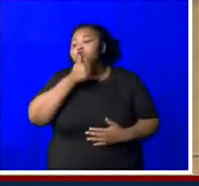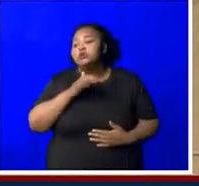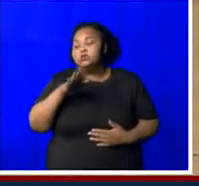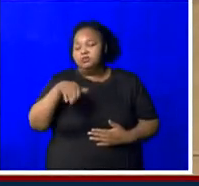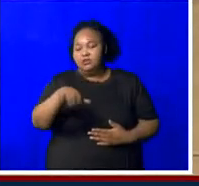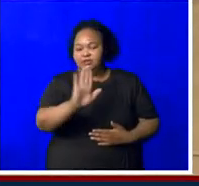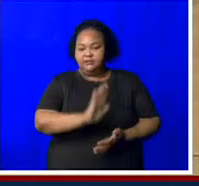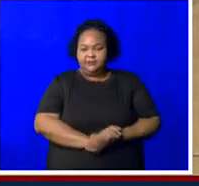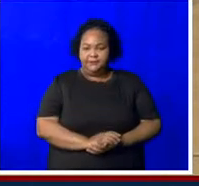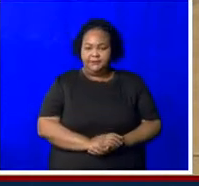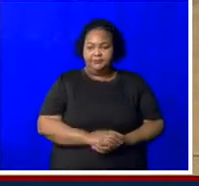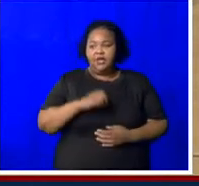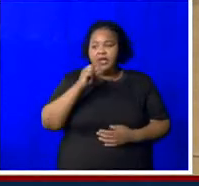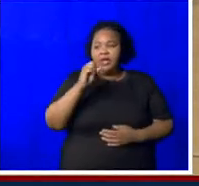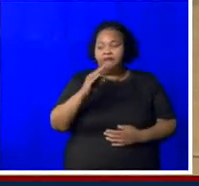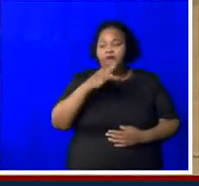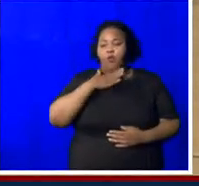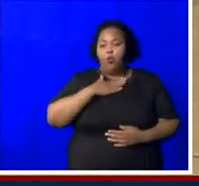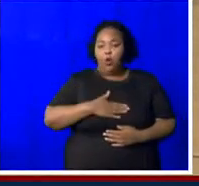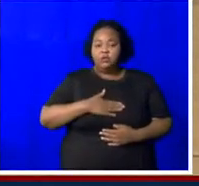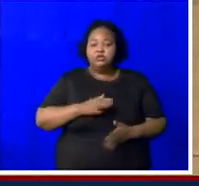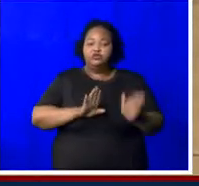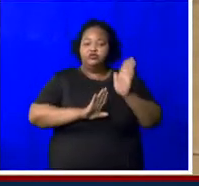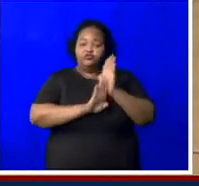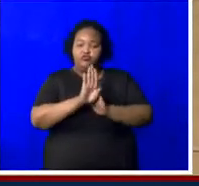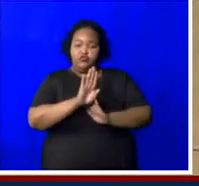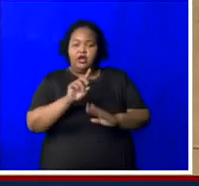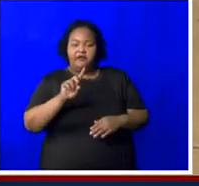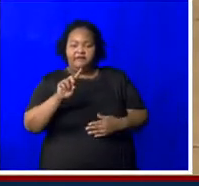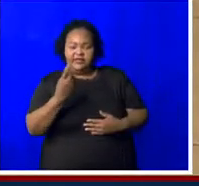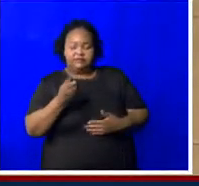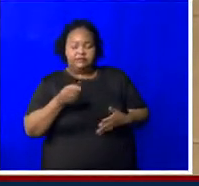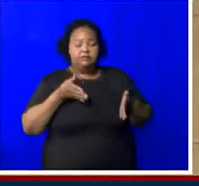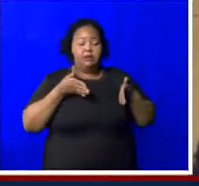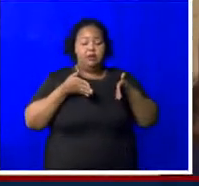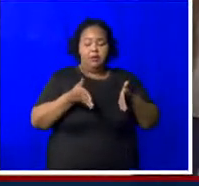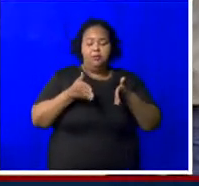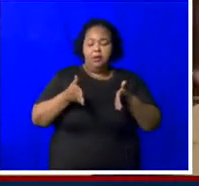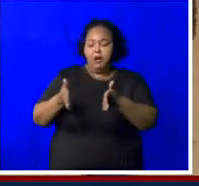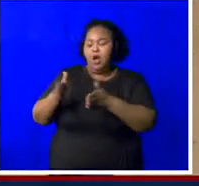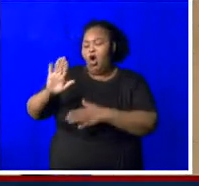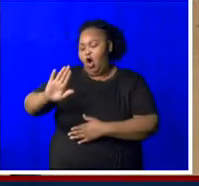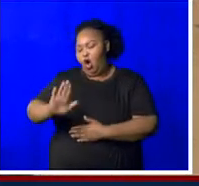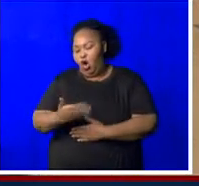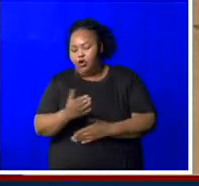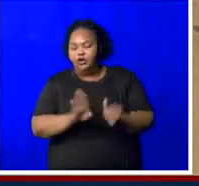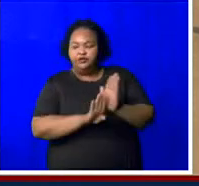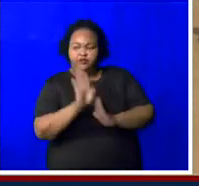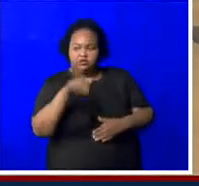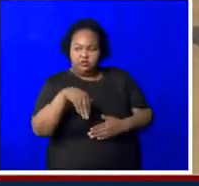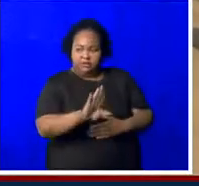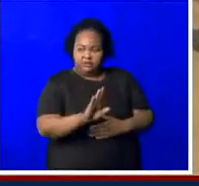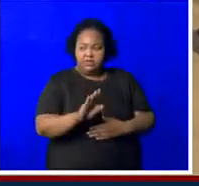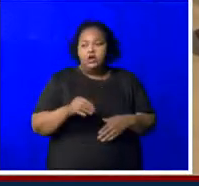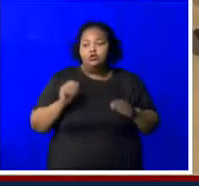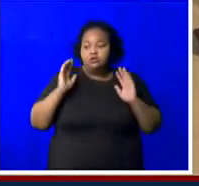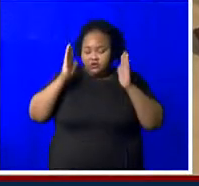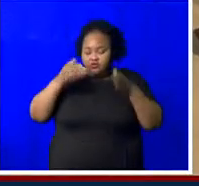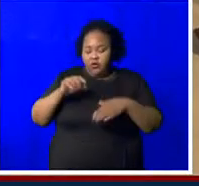kuthuthuka, asifunzeni kuthuthukisa lonke uhlangothi. Singabuki leti tekuhamba